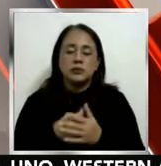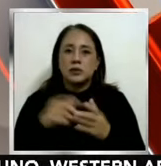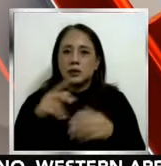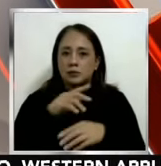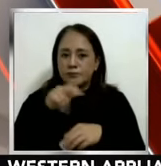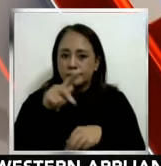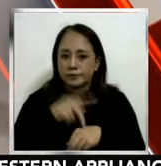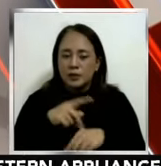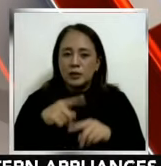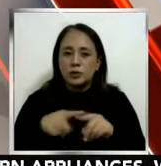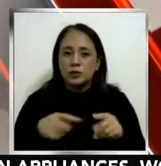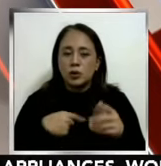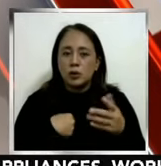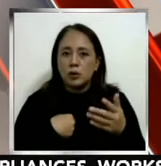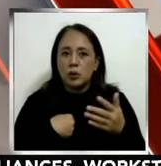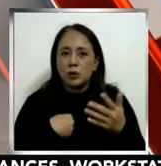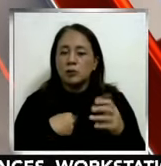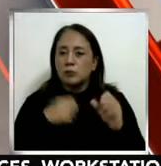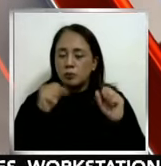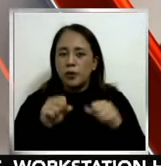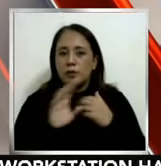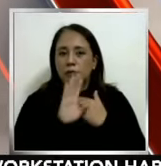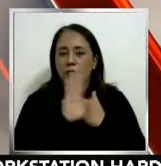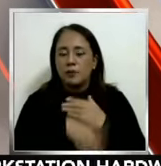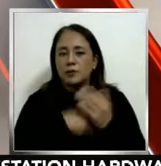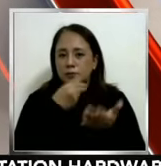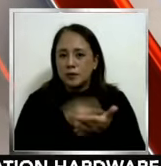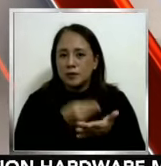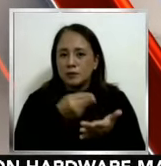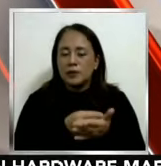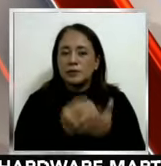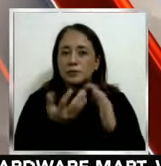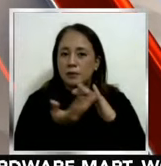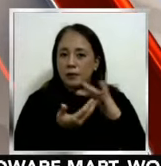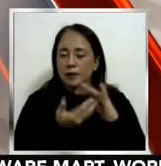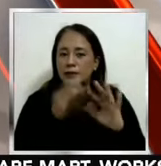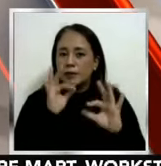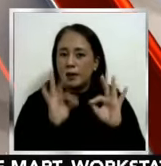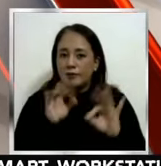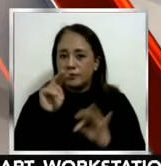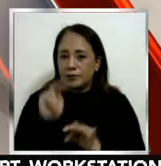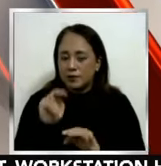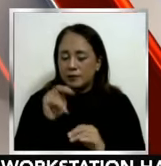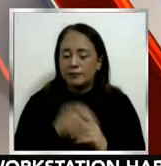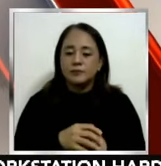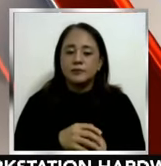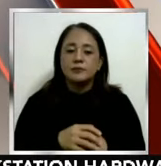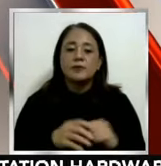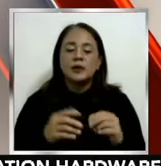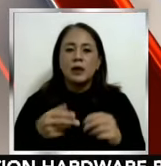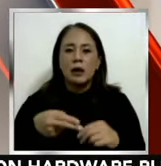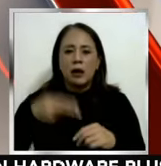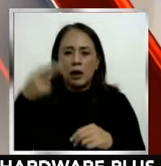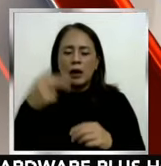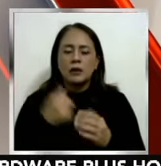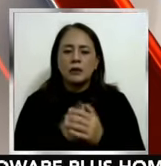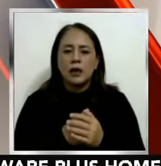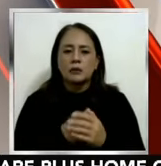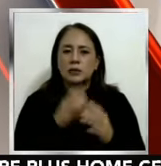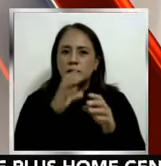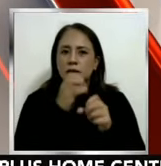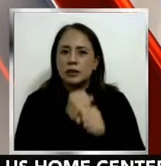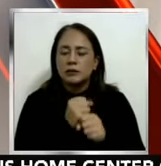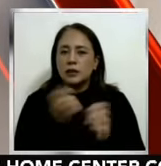liquid ito at kayang magbalik ng pera sa mga kliyente kung kinakailangan. Mataas din daw ang nakakamit na capital